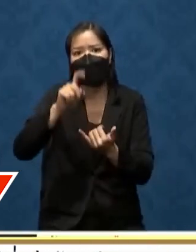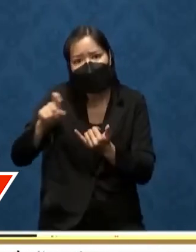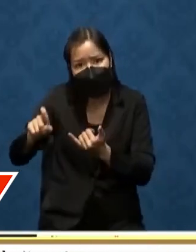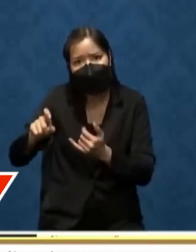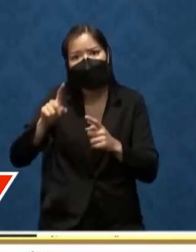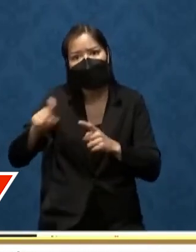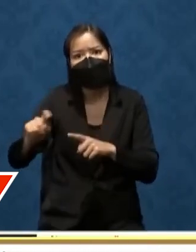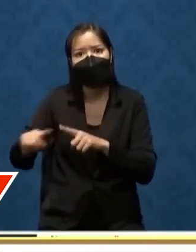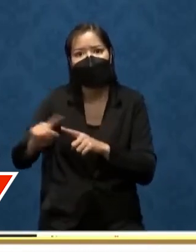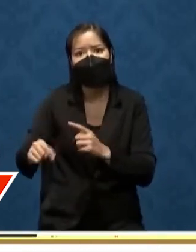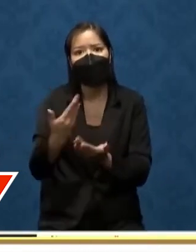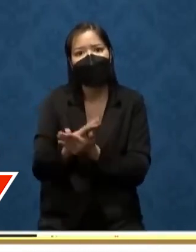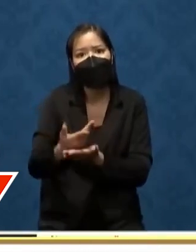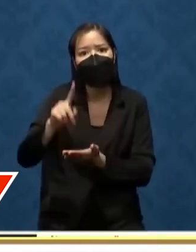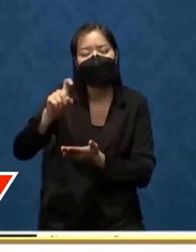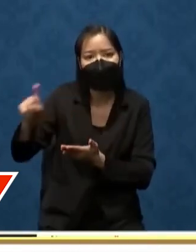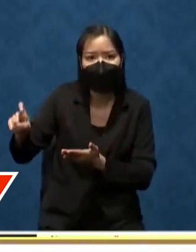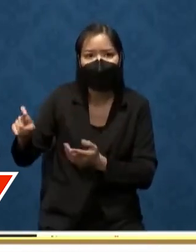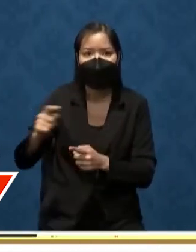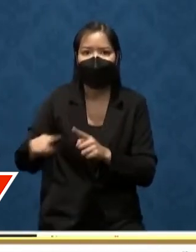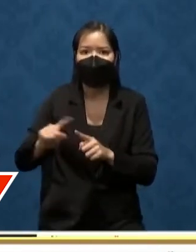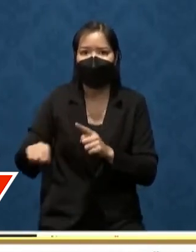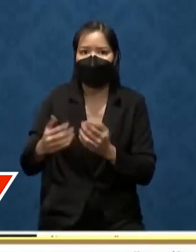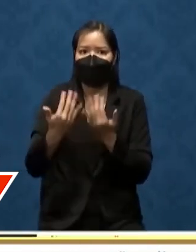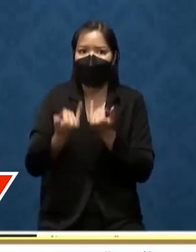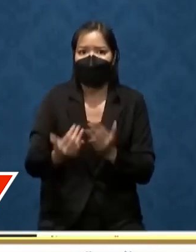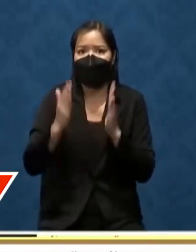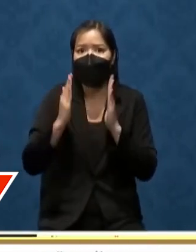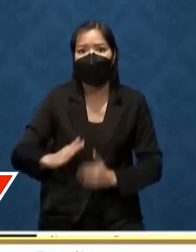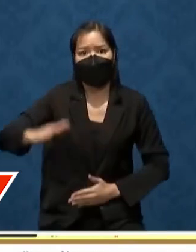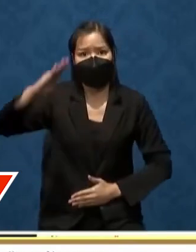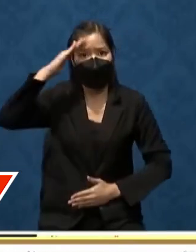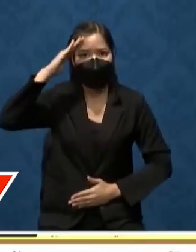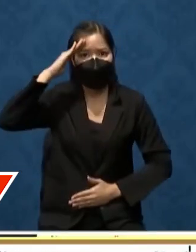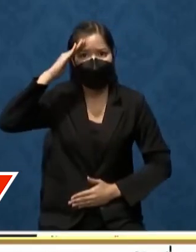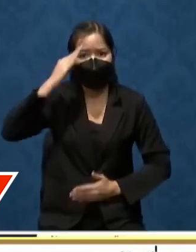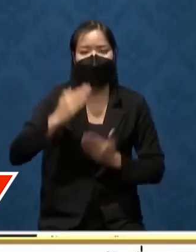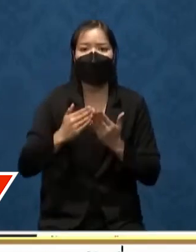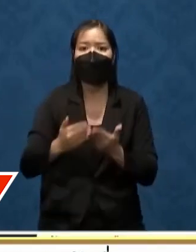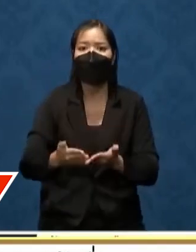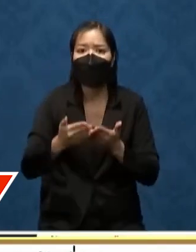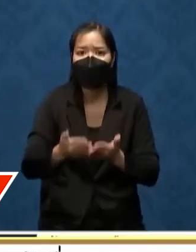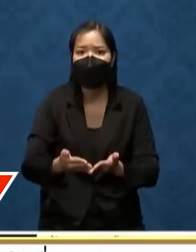และครั้งนี้เกิดความสญเสียกับกําลงพรของท่านเองTH